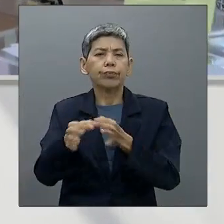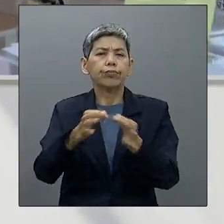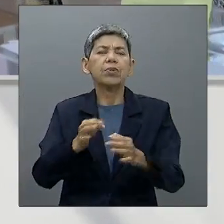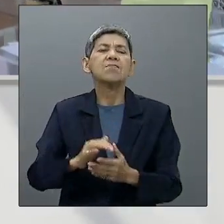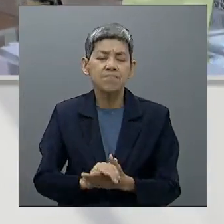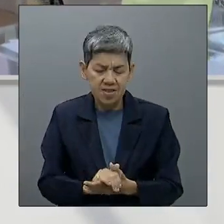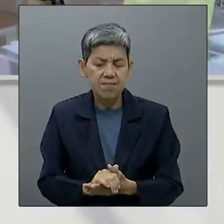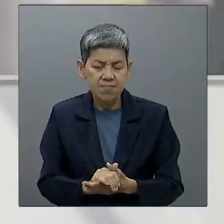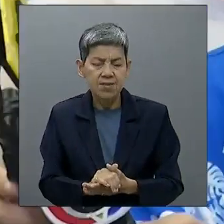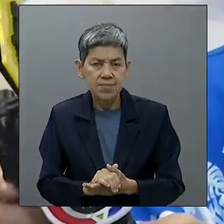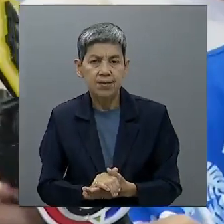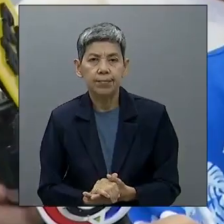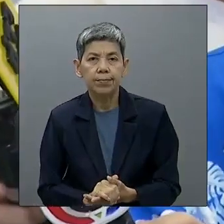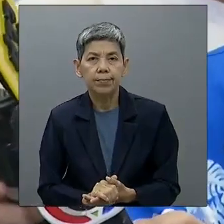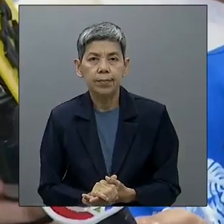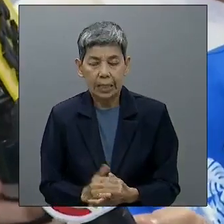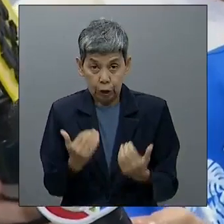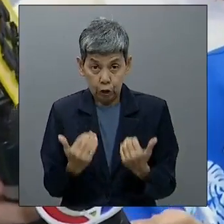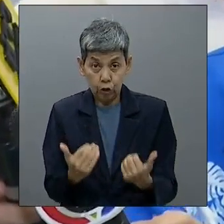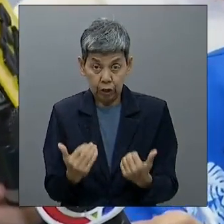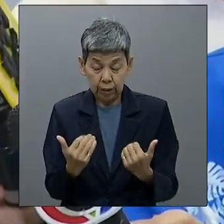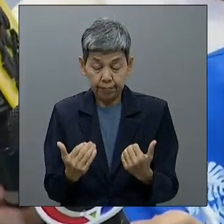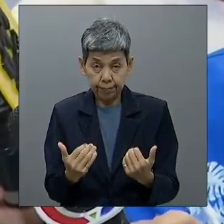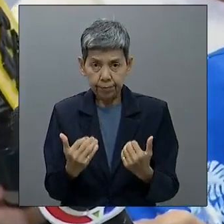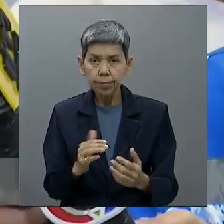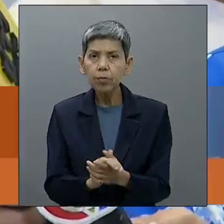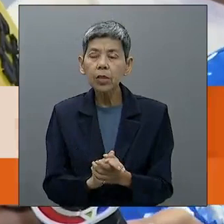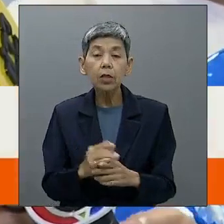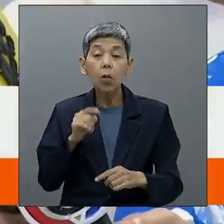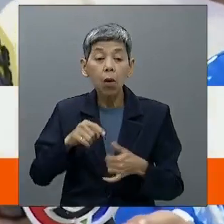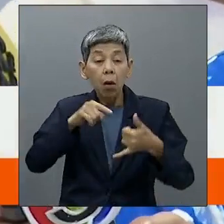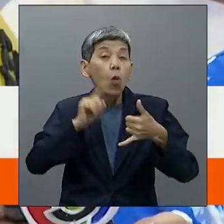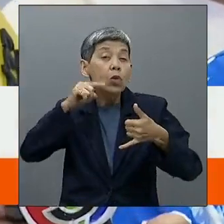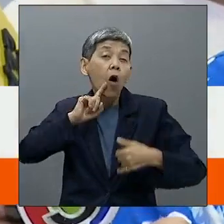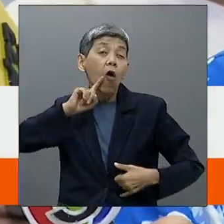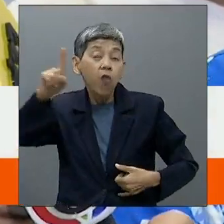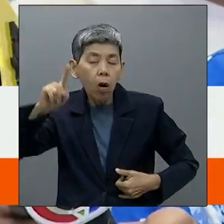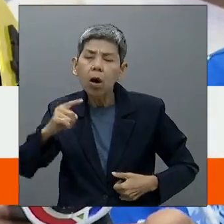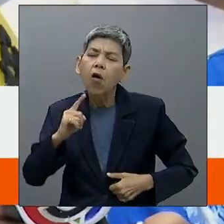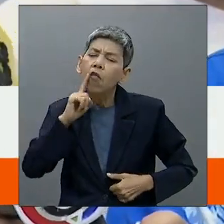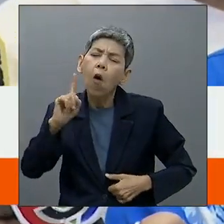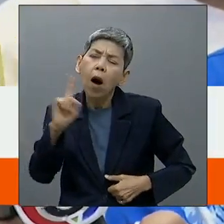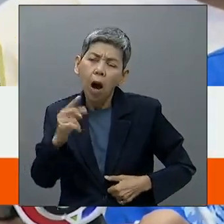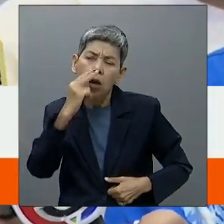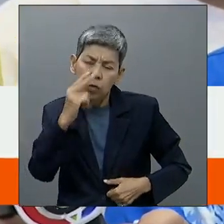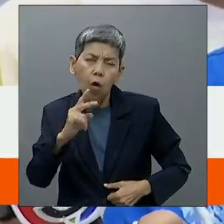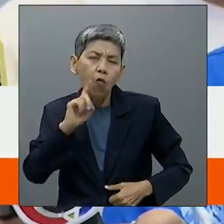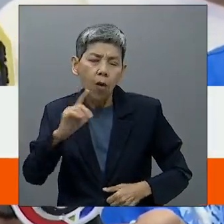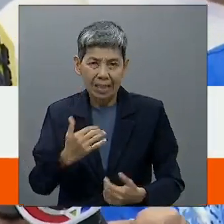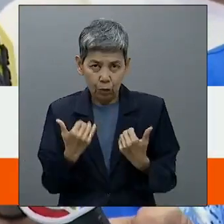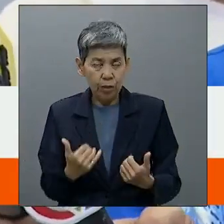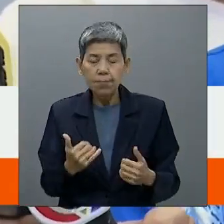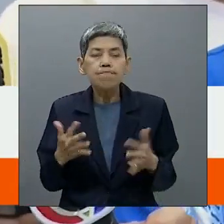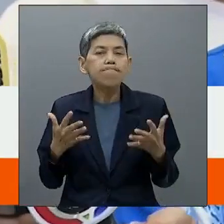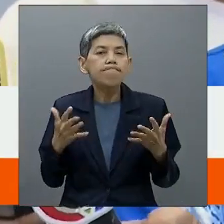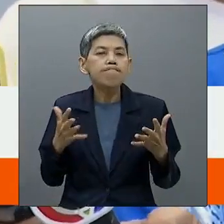น่าสนใจค่ะตอนนี้ก็ถ้าเขาฟ้องมาก็ต้องดูว่าเขาฟ้องไปเรียนไหนนะครับนะคือวันนี้ก็ไม่มีอะไร